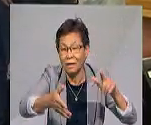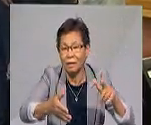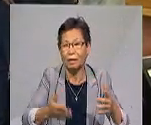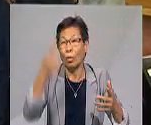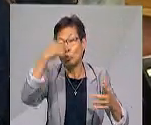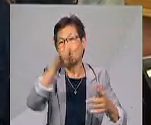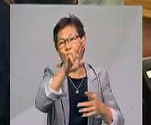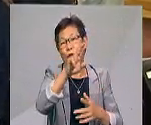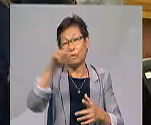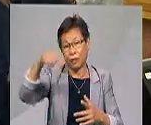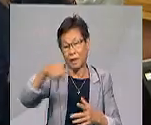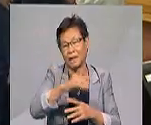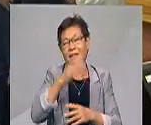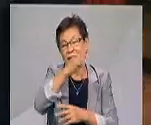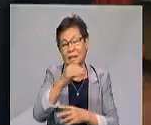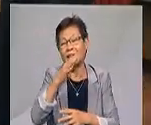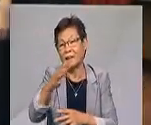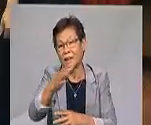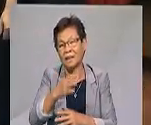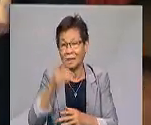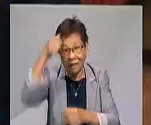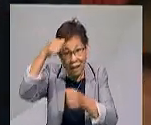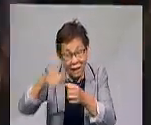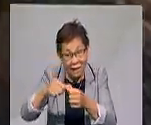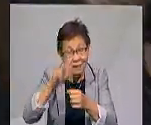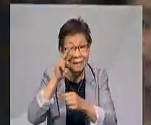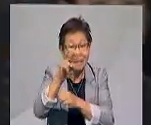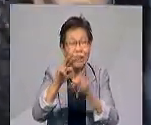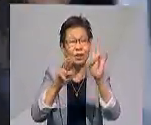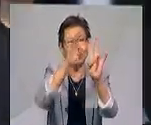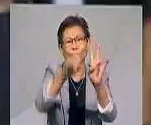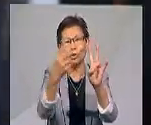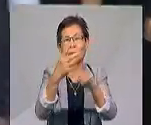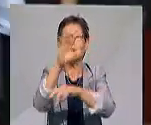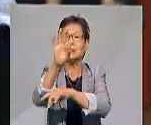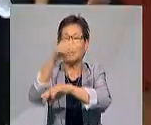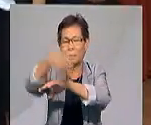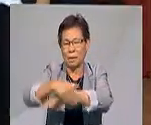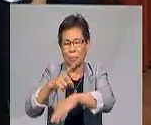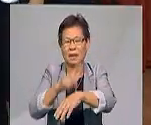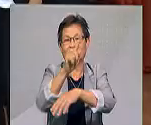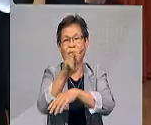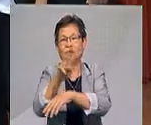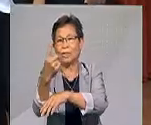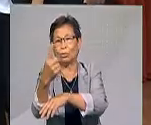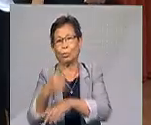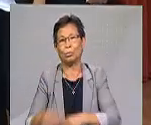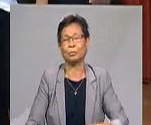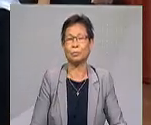Rafiq dan neneknya? Jangan lupa saksikan pada 7 Disember ini, 9 malam di TV1.